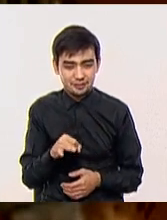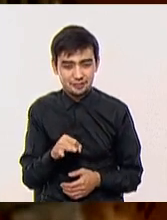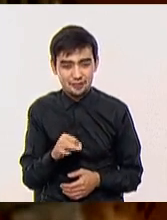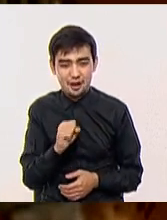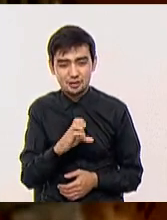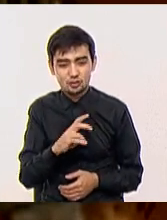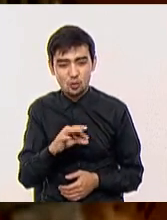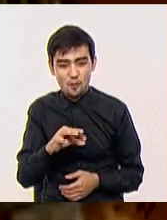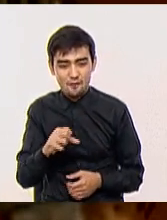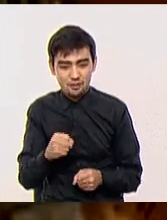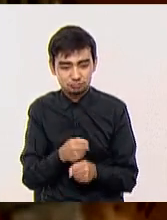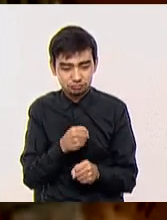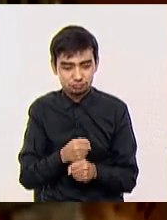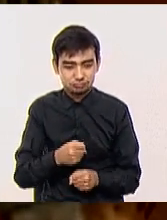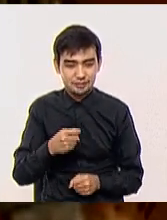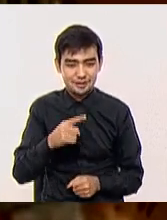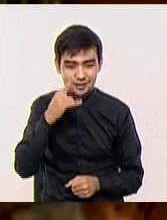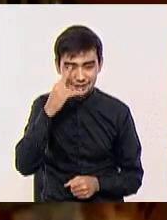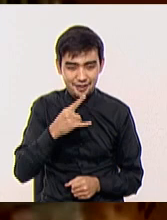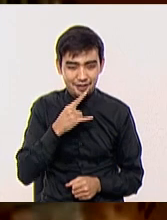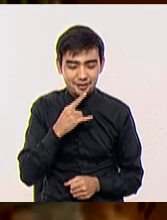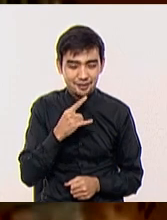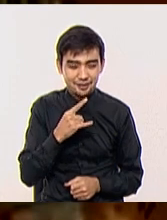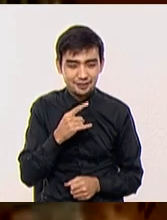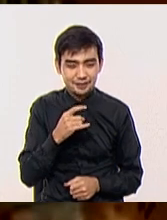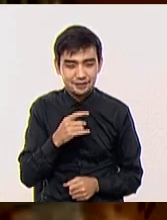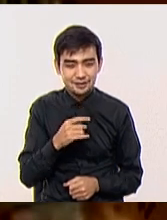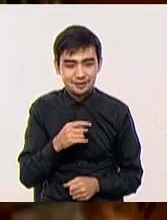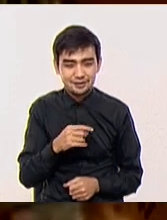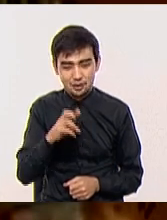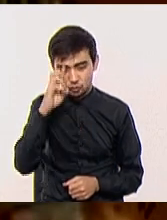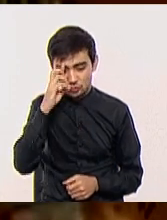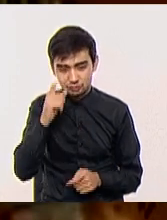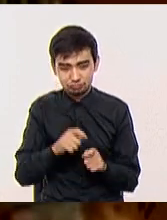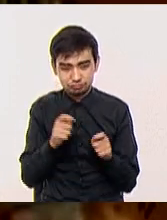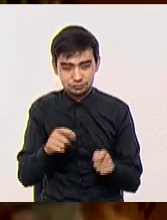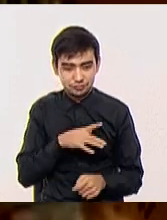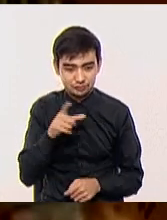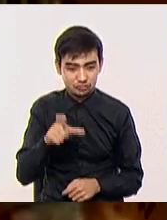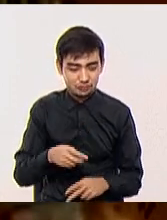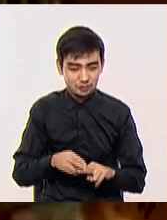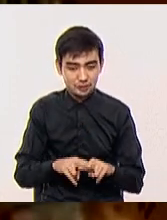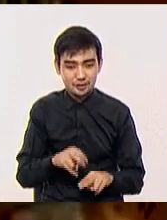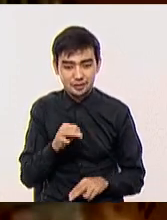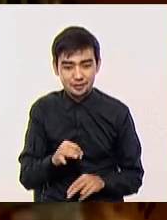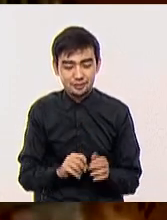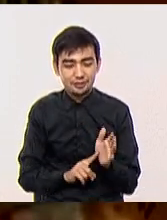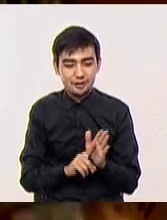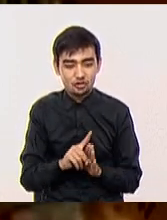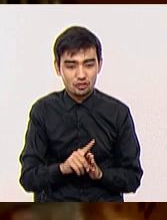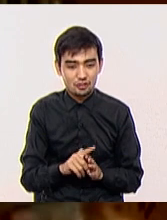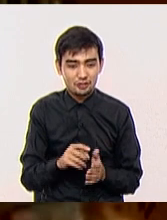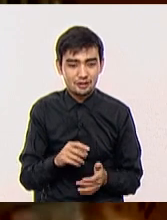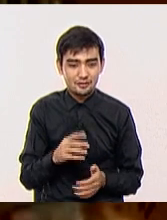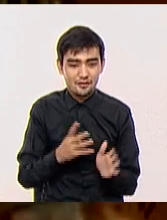основы воссоздания казахской традиции, казахской государственности. То есть начиная с